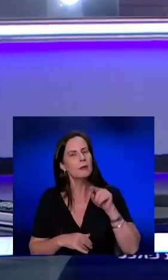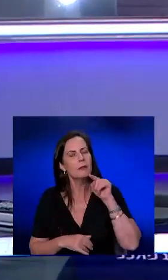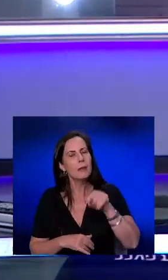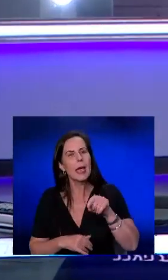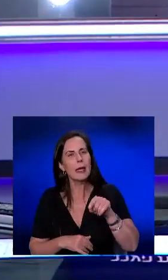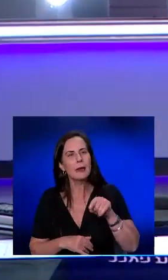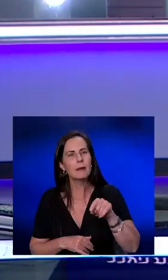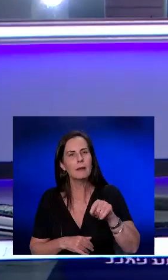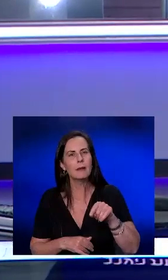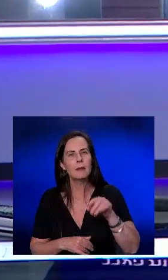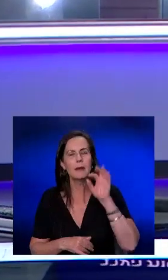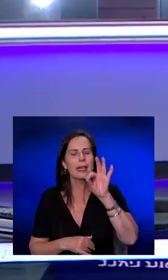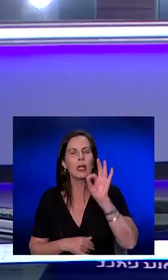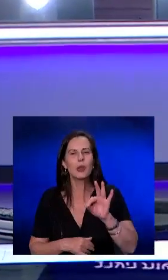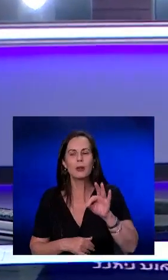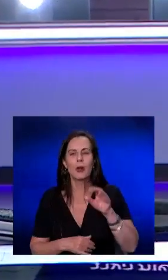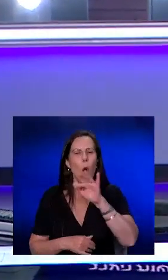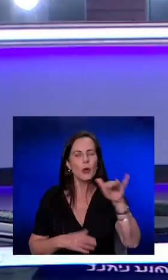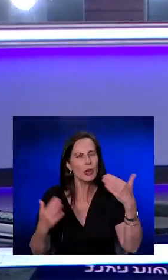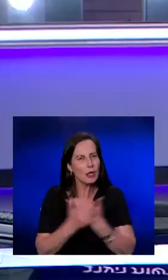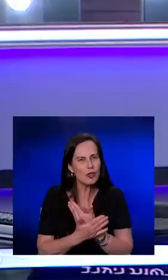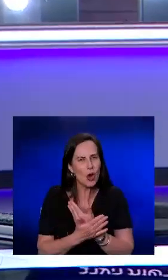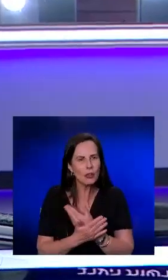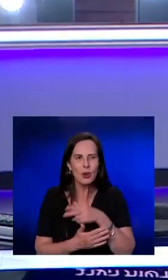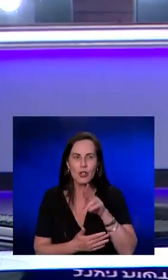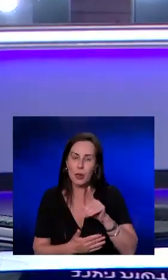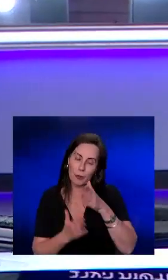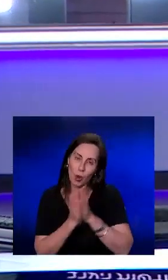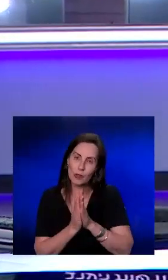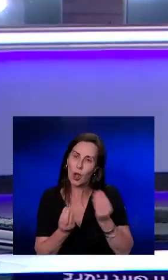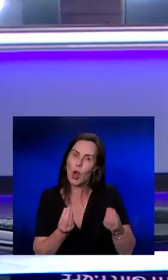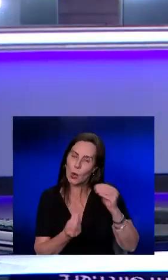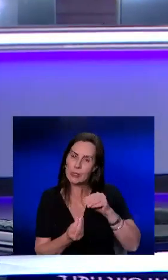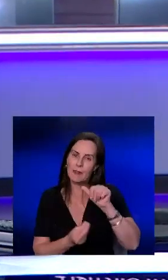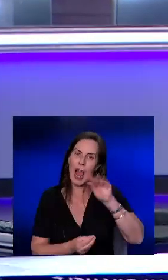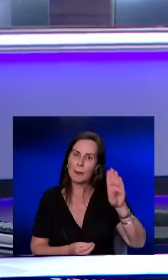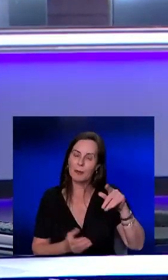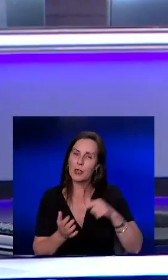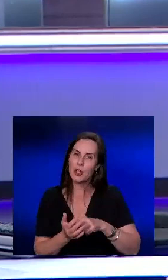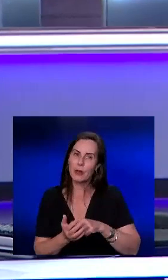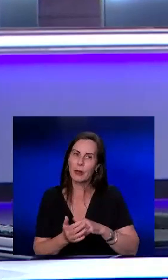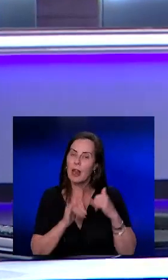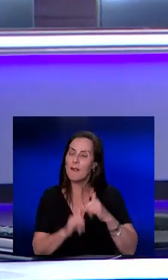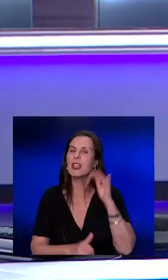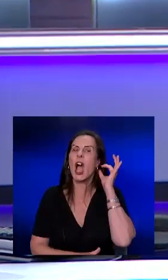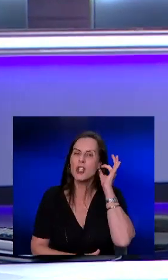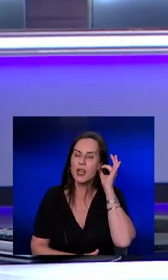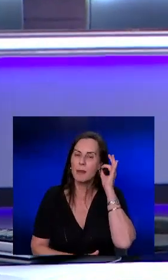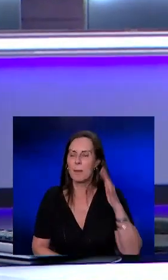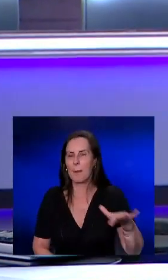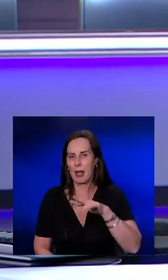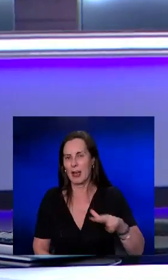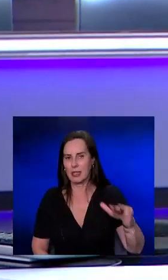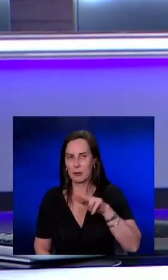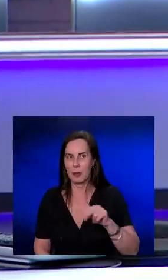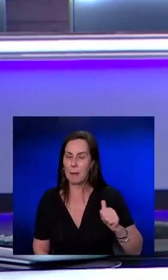לוחסנים, נקודות א-מגדריות ואותיות חדשות שיש מי שמבקשות להוסיף לאלף-בית כדי להנחיח נשים במרחב הציבורי.